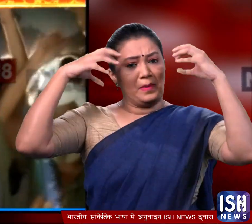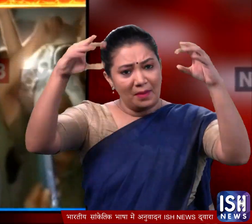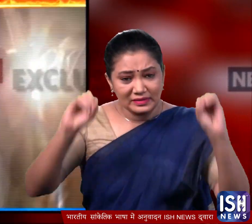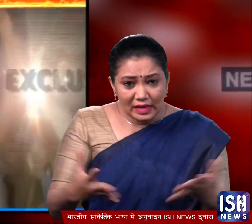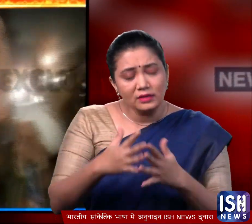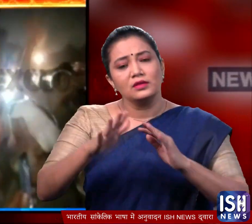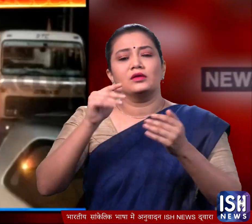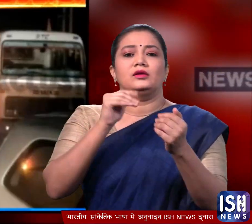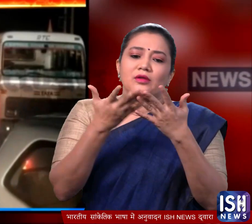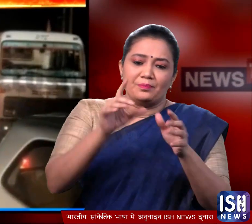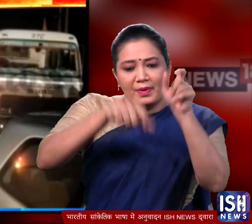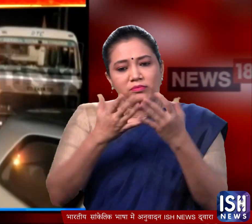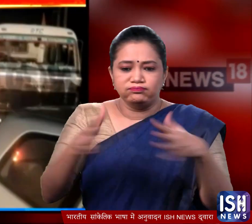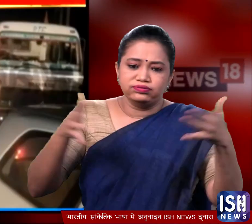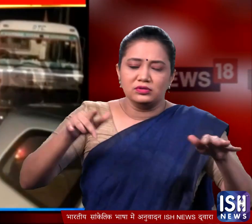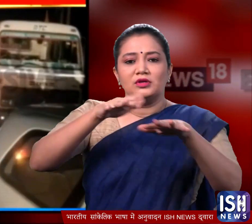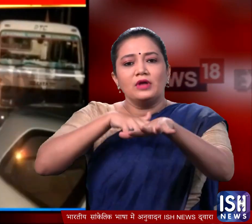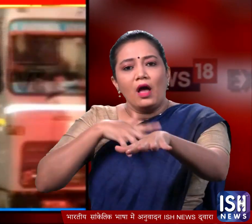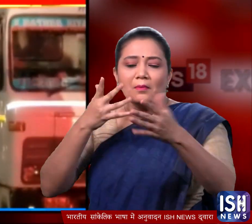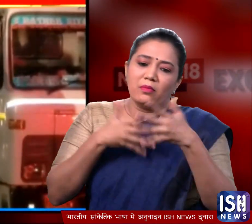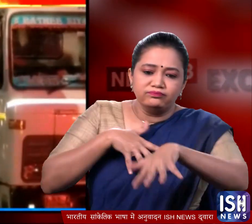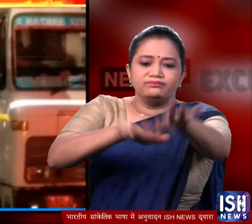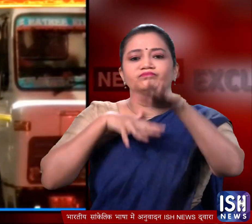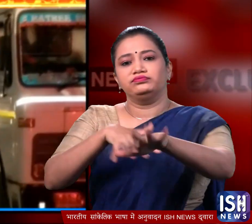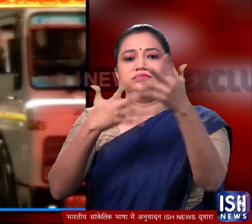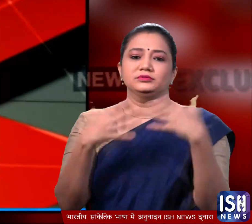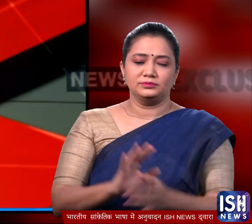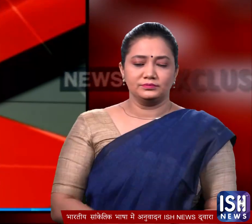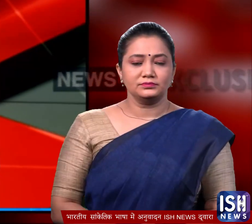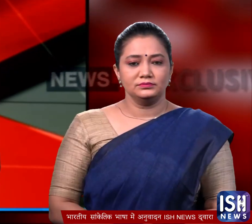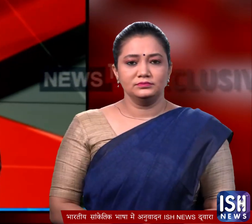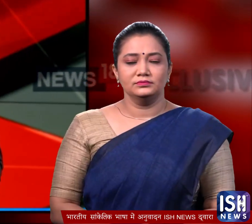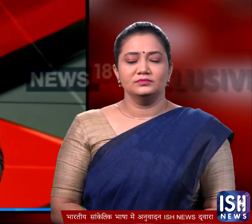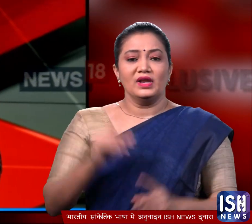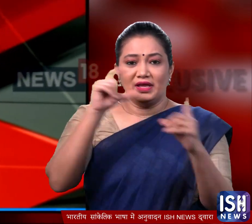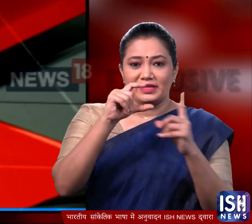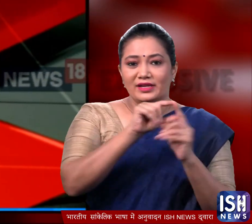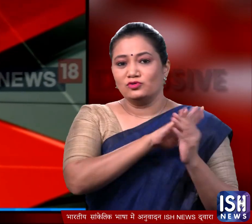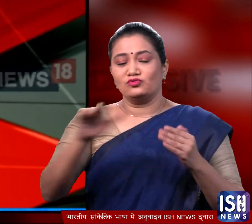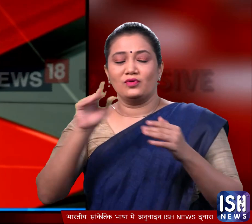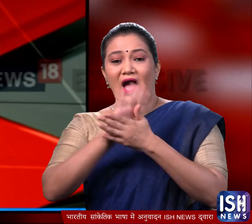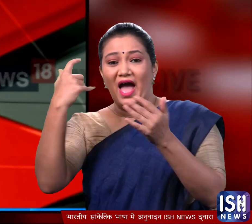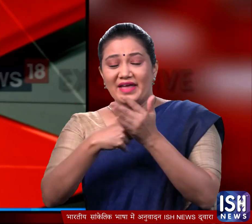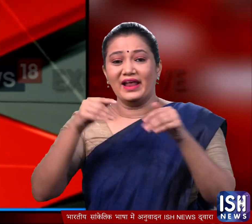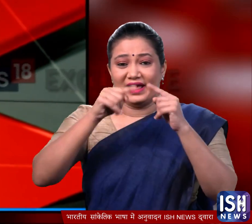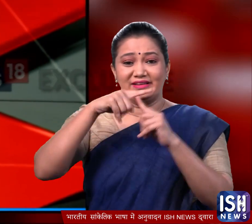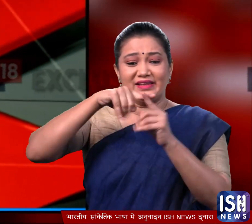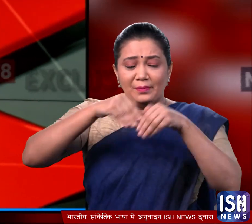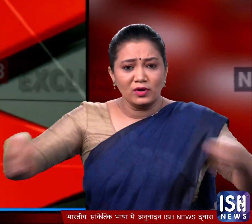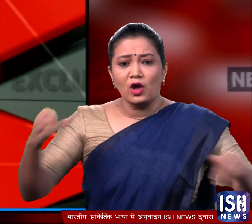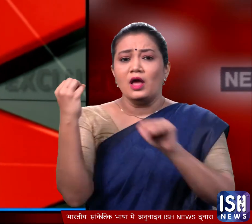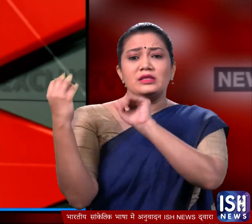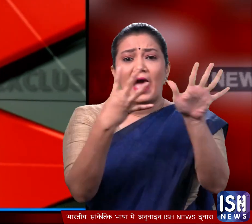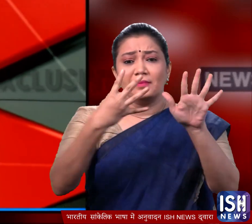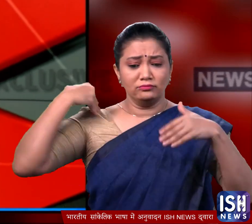आई तब जाकर ये लोग हाईवे से हटे और जैम में फंसे लोगों ने राहत की सांस ली। सौभाग्य की बात है कि दिल्ली हरियाणा के टिकरी बॉर्डर पर किसान